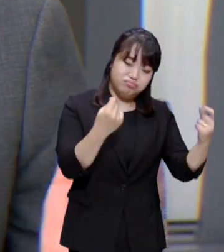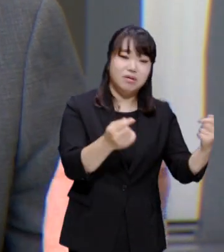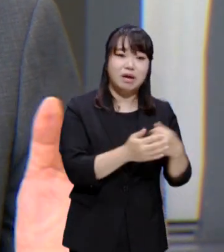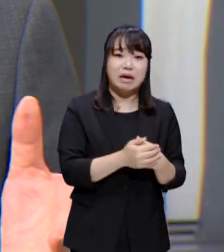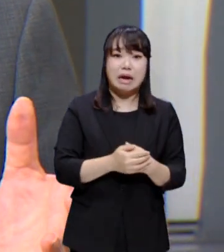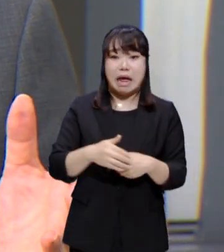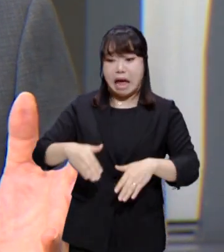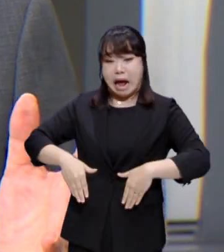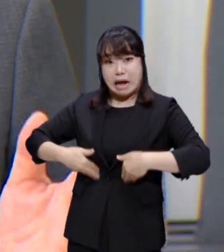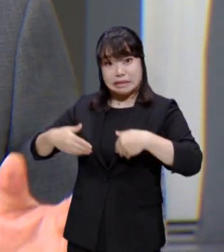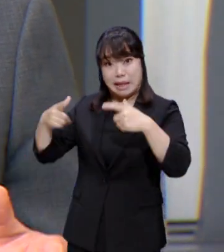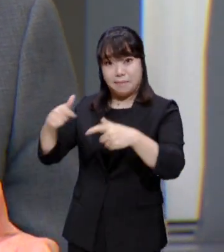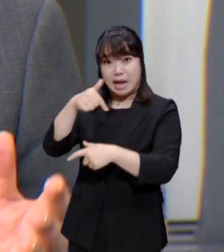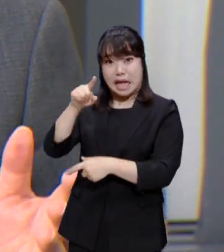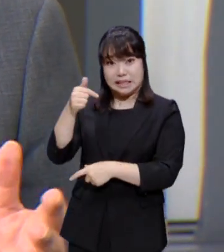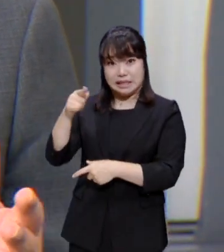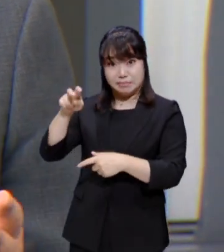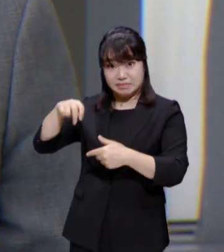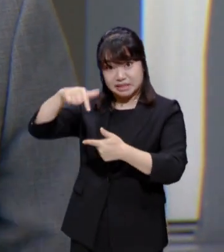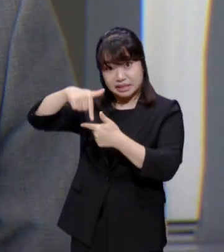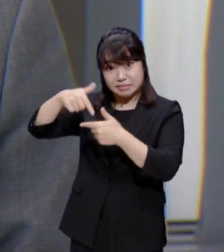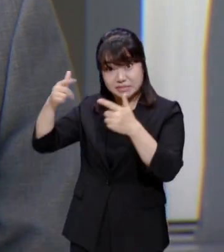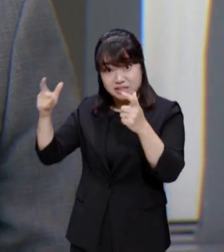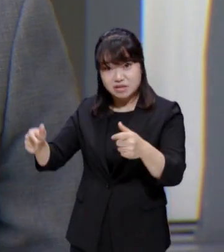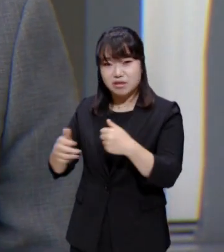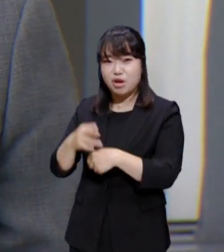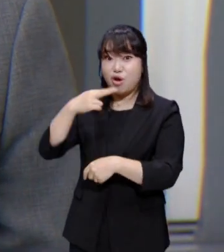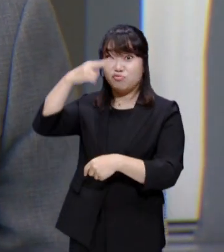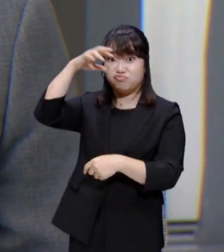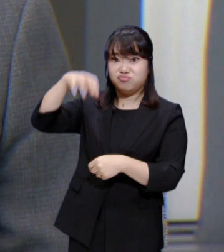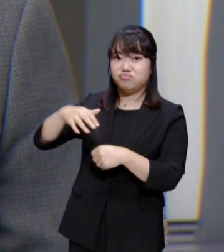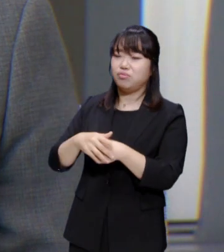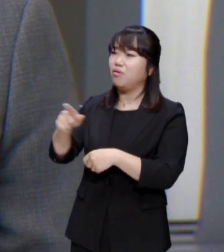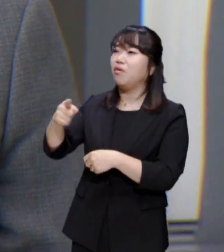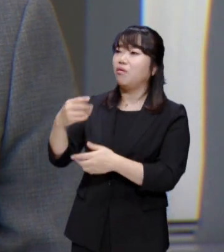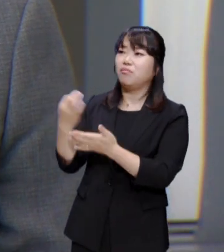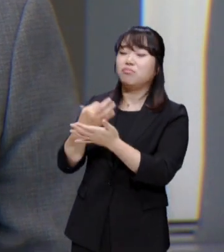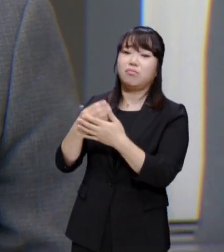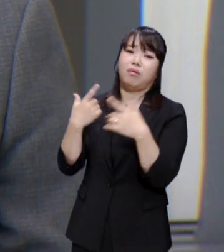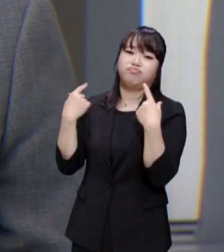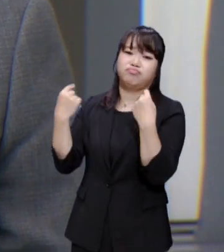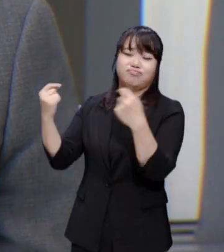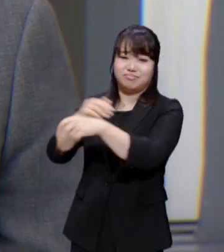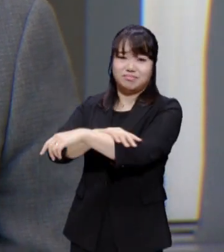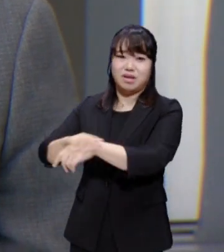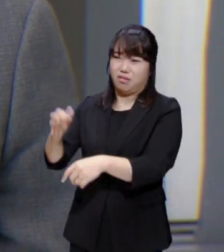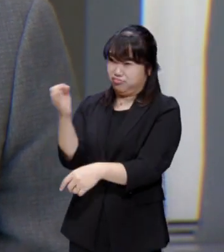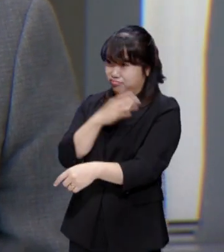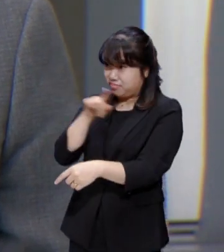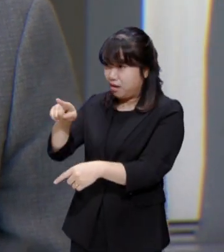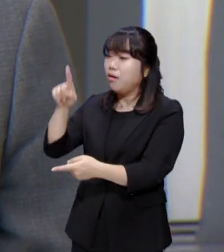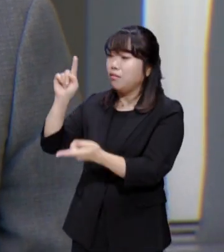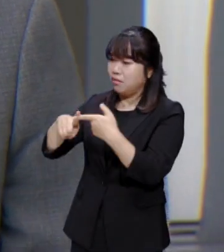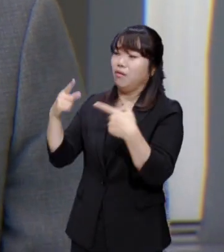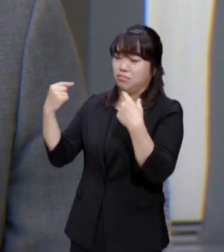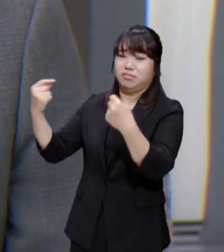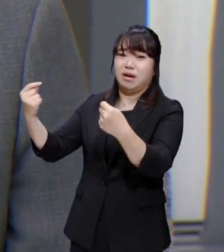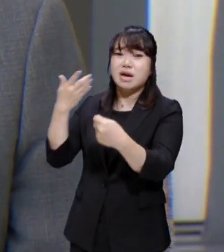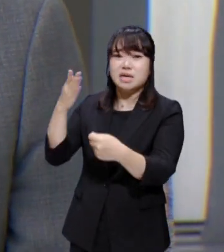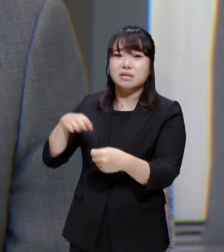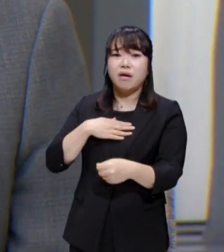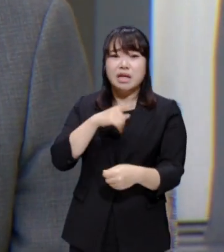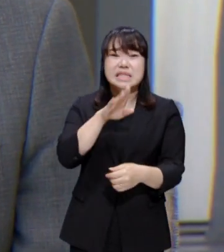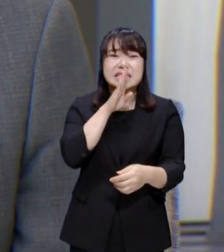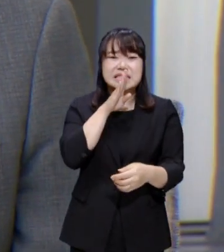고급 레스토랑이라든가 고급 술집은 큰 타격이 없어요. 근데 실제로 타격 보는 거는